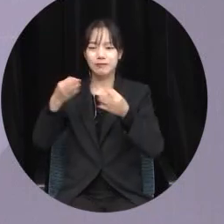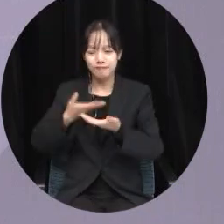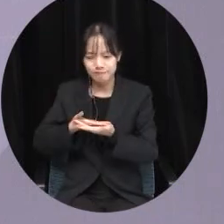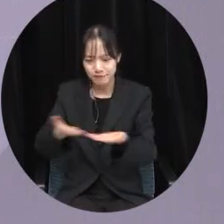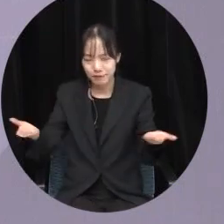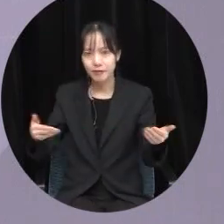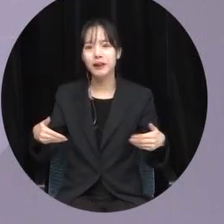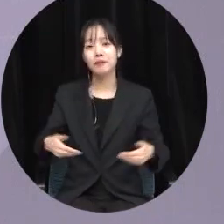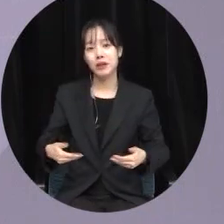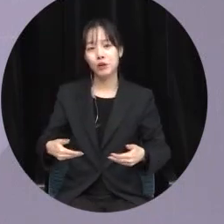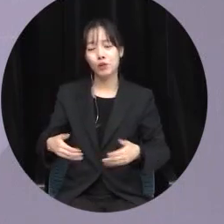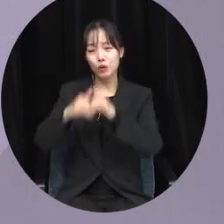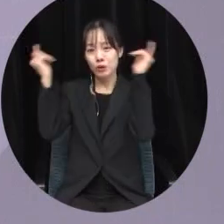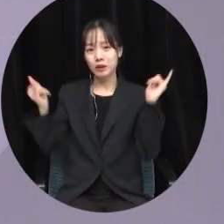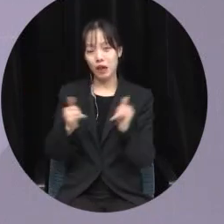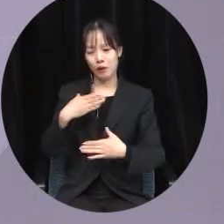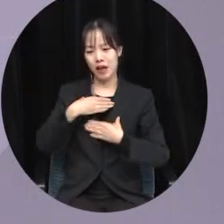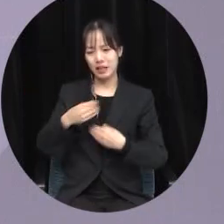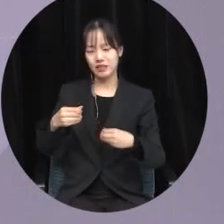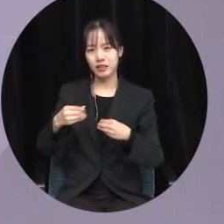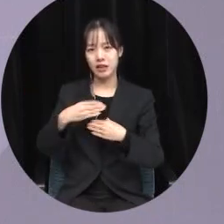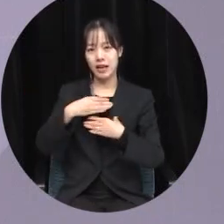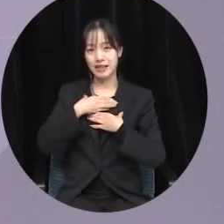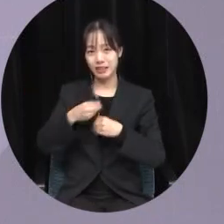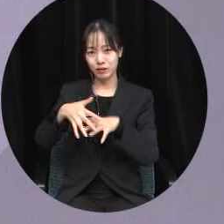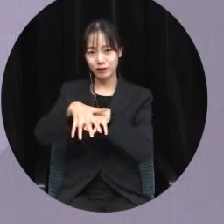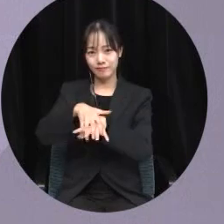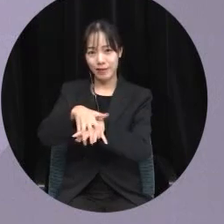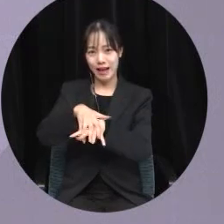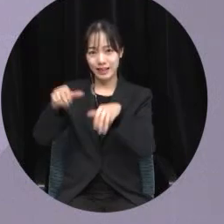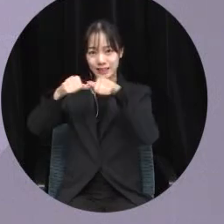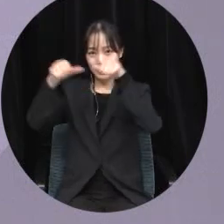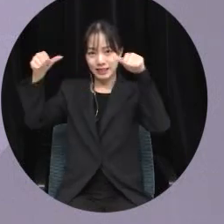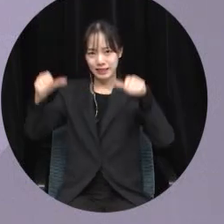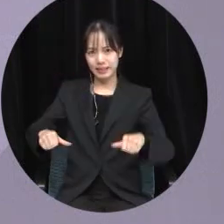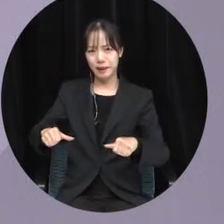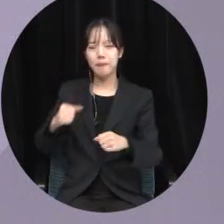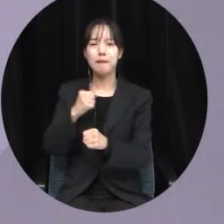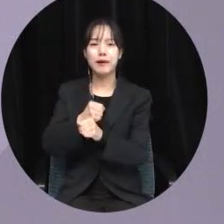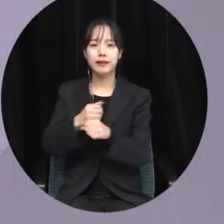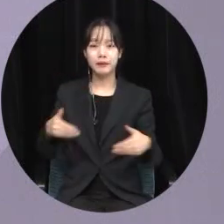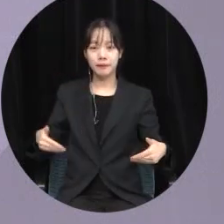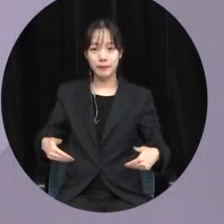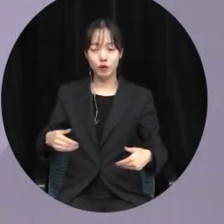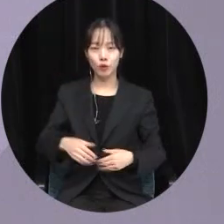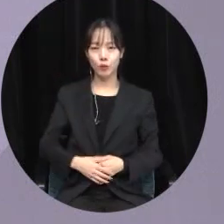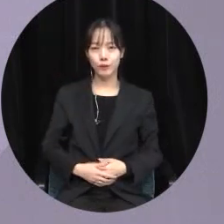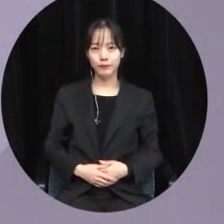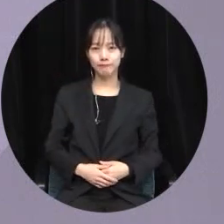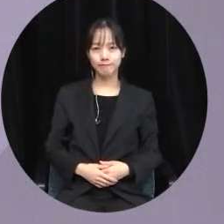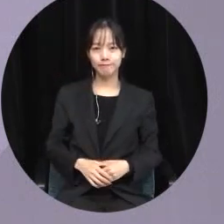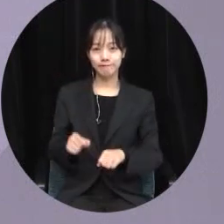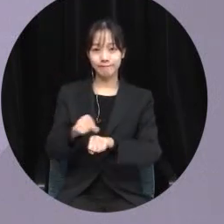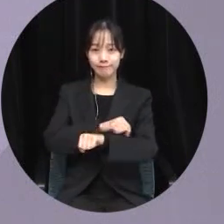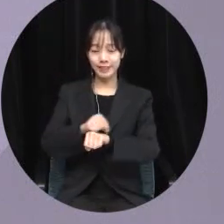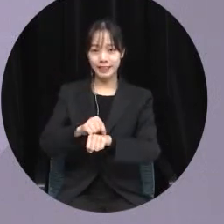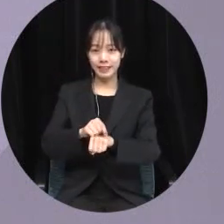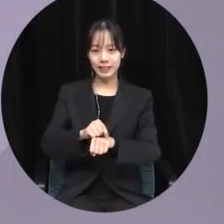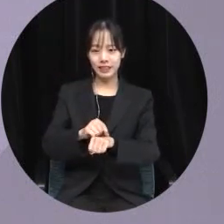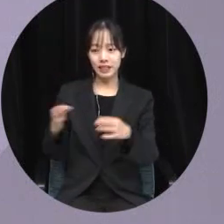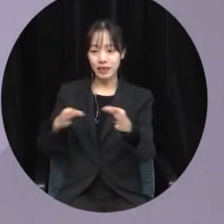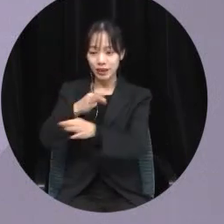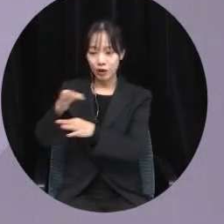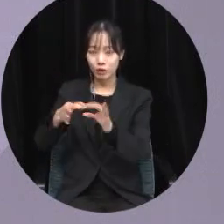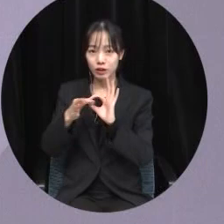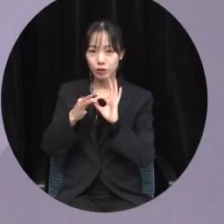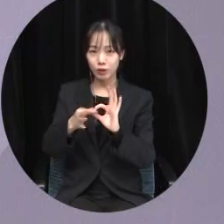촘촘히 갖춰나가는 큰 방향으로 해결책들을 각각 만들어간다 가야 된다 이렇게 생각합니다. 특히 경제적